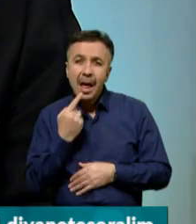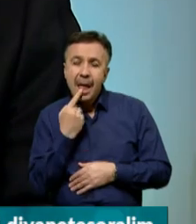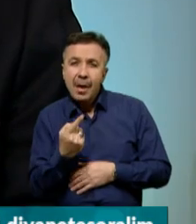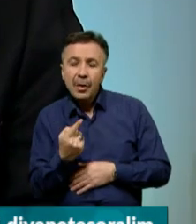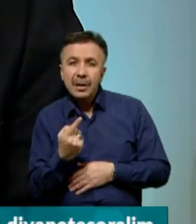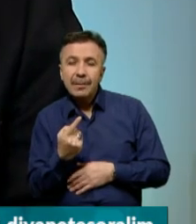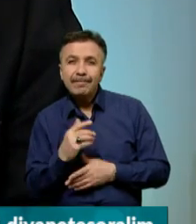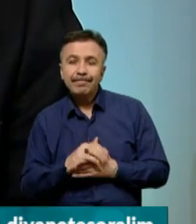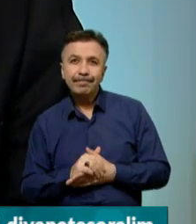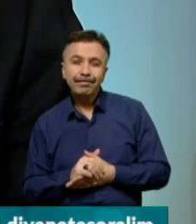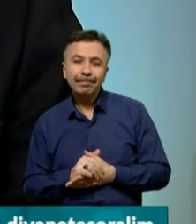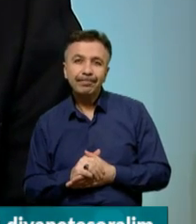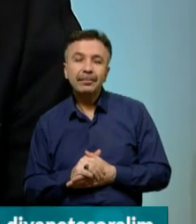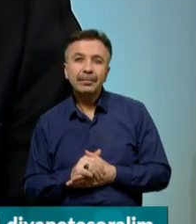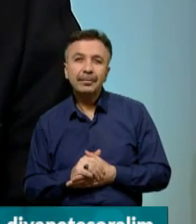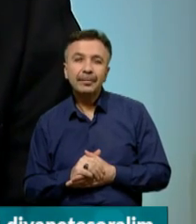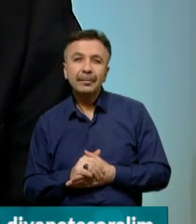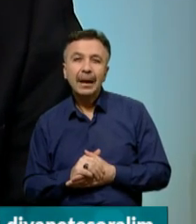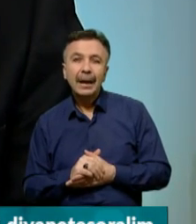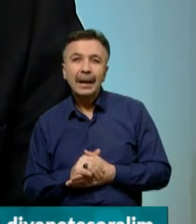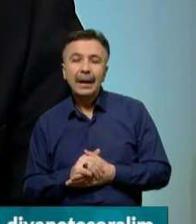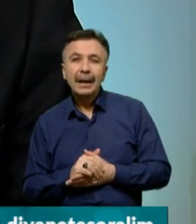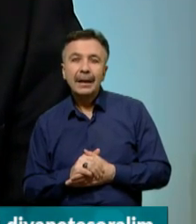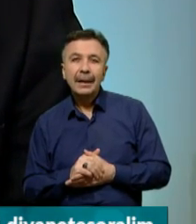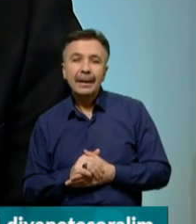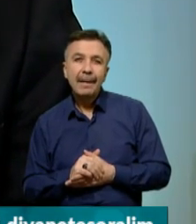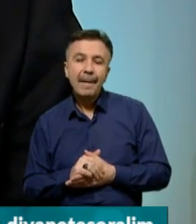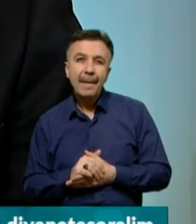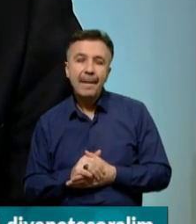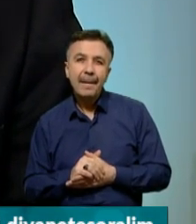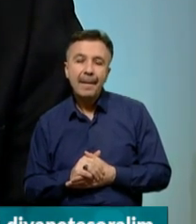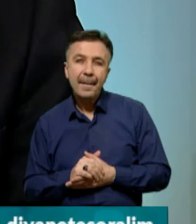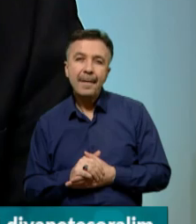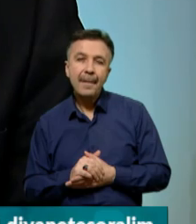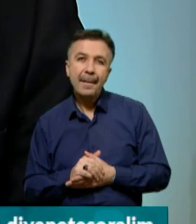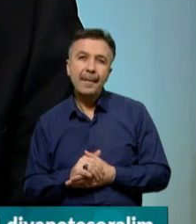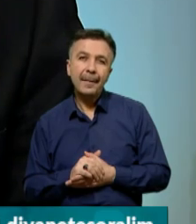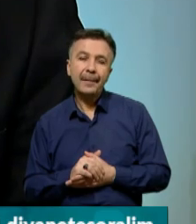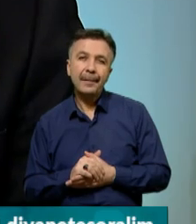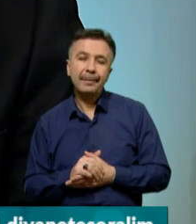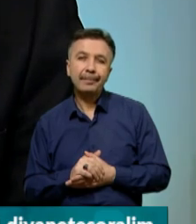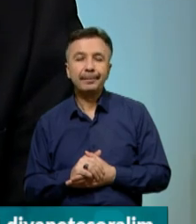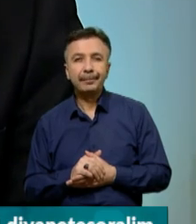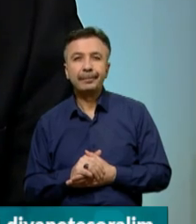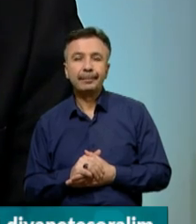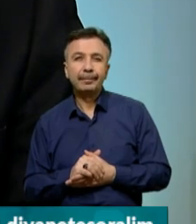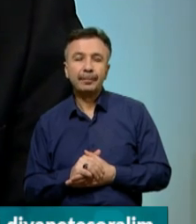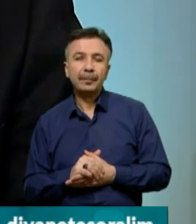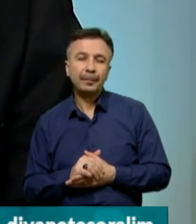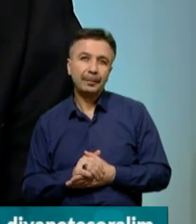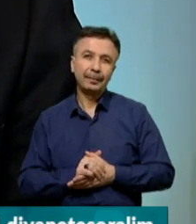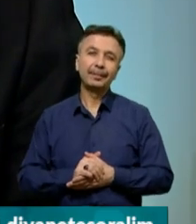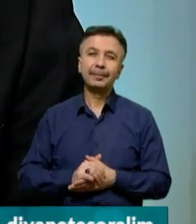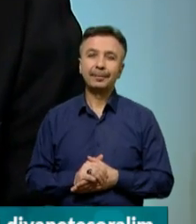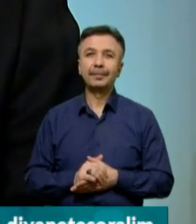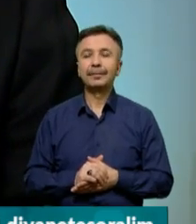قَالَ رَسُولَّ sallallahu aleyhi ve sellem اِذَا قُلْتَ لَصَاحِبِكَ يَوْمَ الْجُمَعَةِ اَنْصِدْ